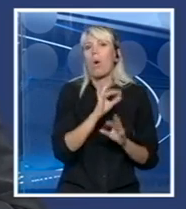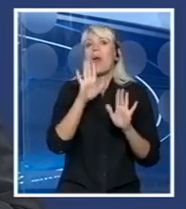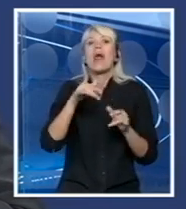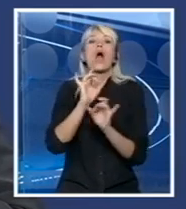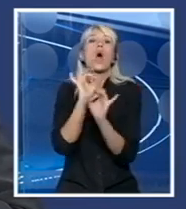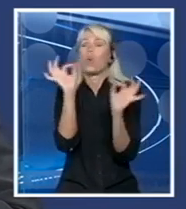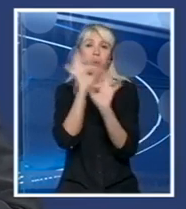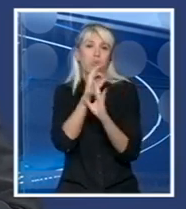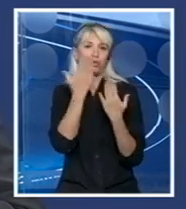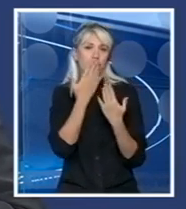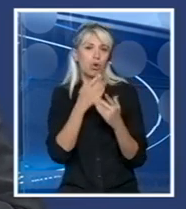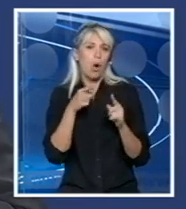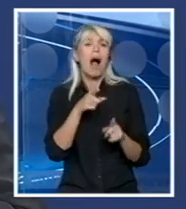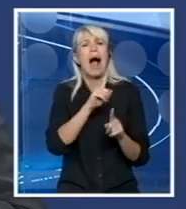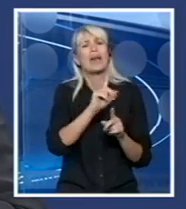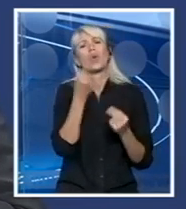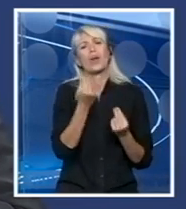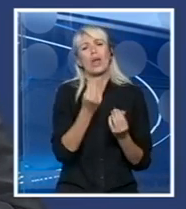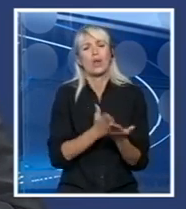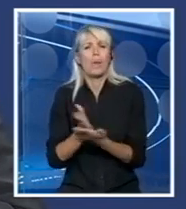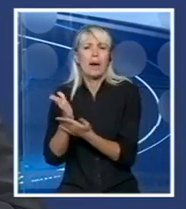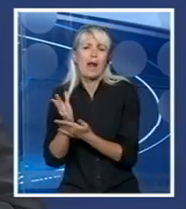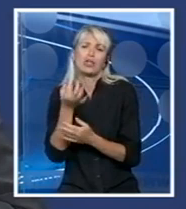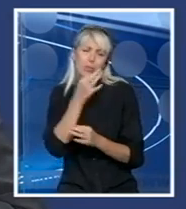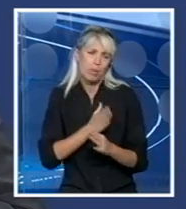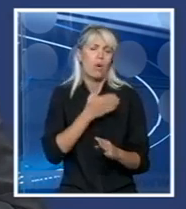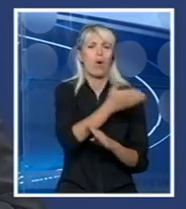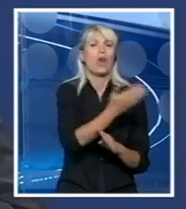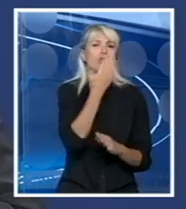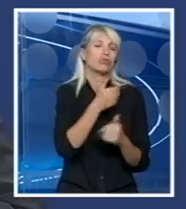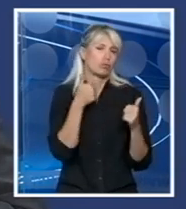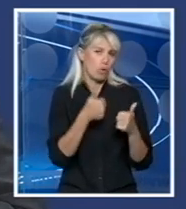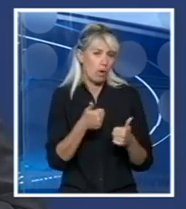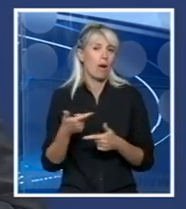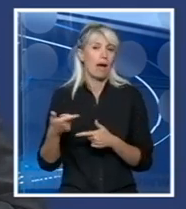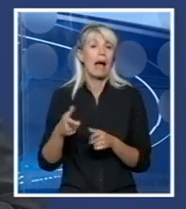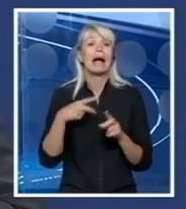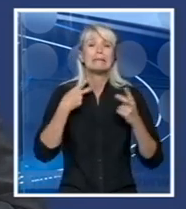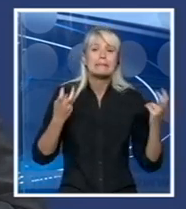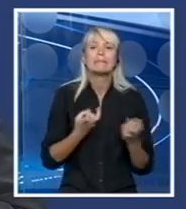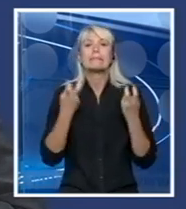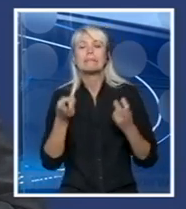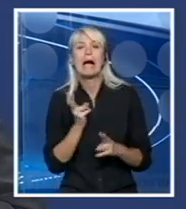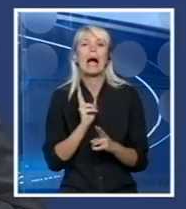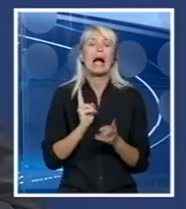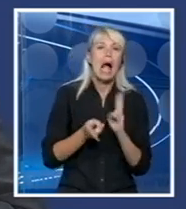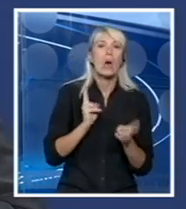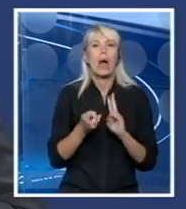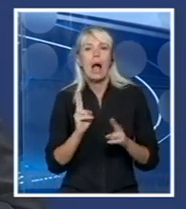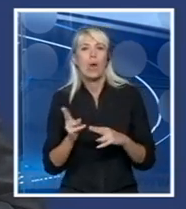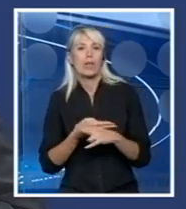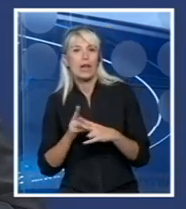možemo da ponudimo u kompletu. Tragajući za boljim modelima, očekivali smo da stanje se popravlja.